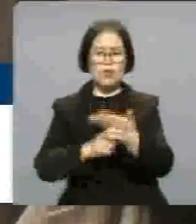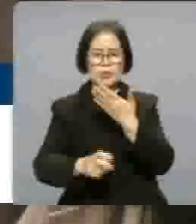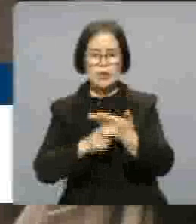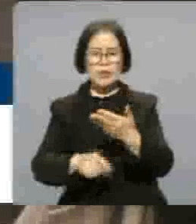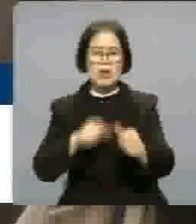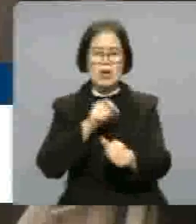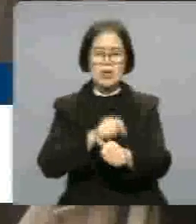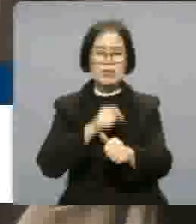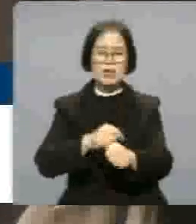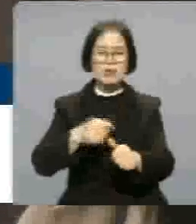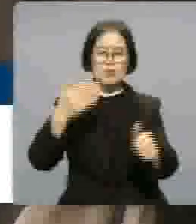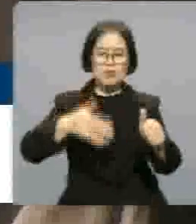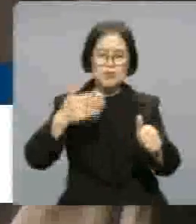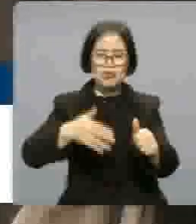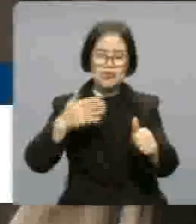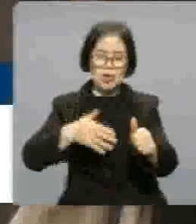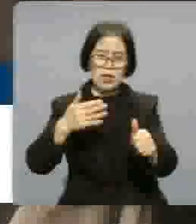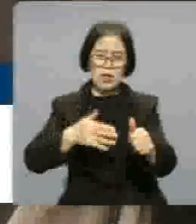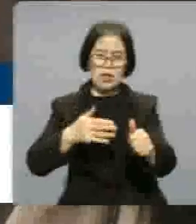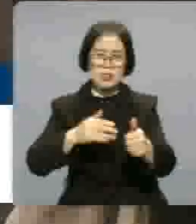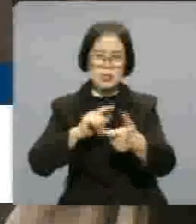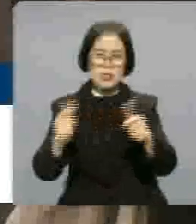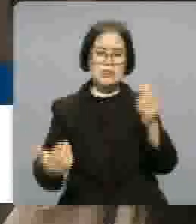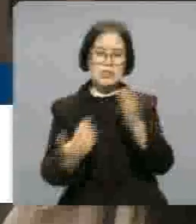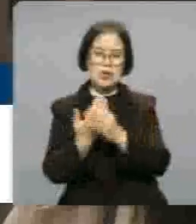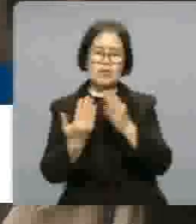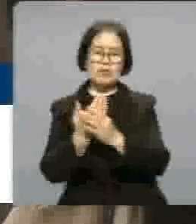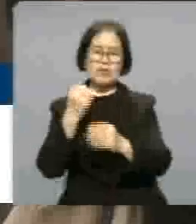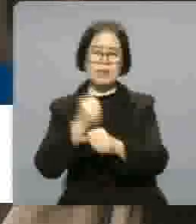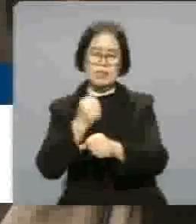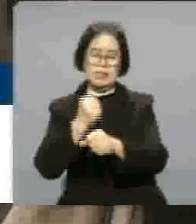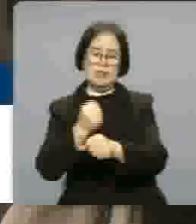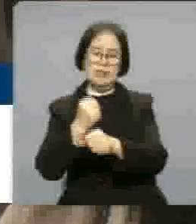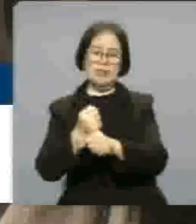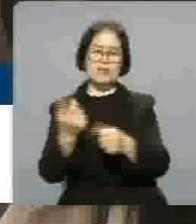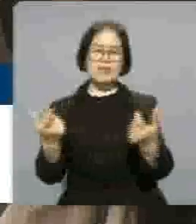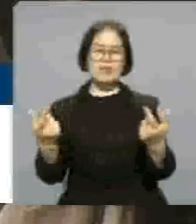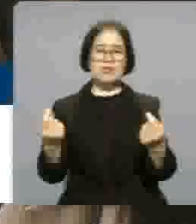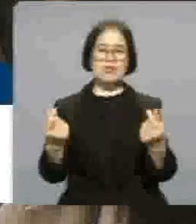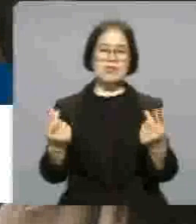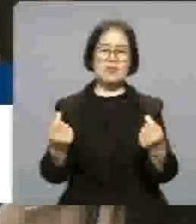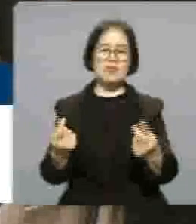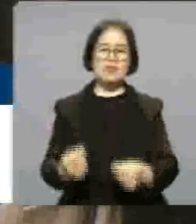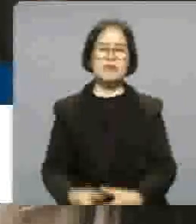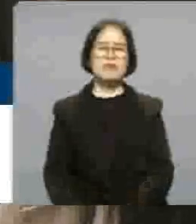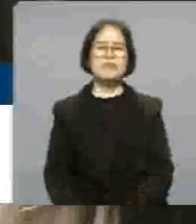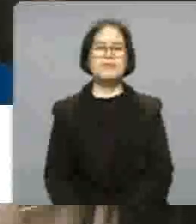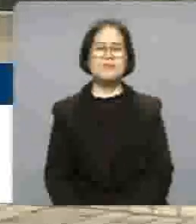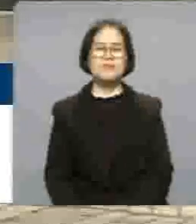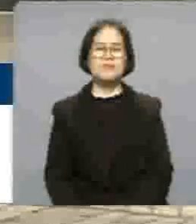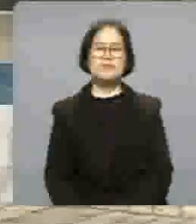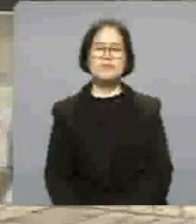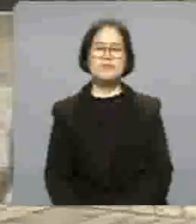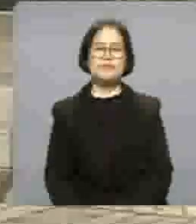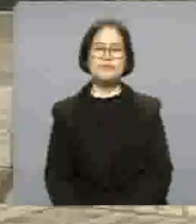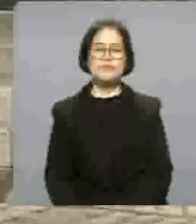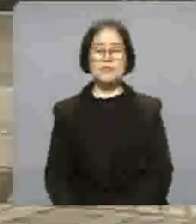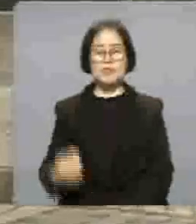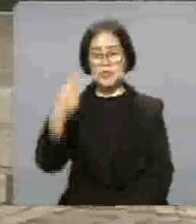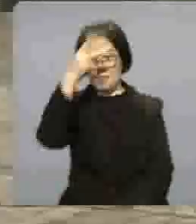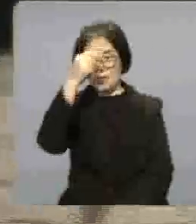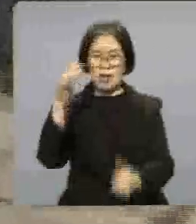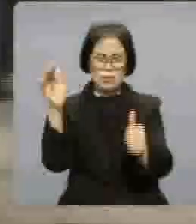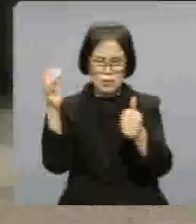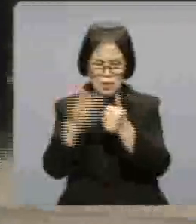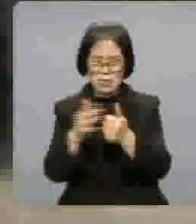그런 행정 요구가 이런 자꾸 사건들을 만들어내는 게 아닌가 싶습니다. 검찰 탓을 하는